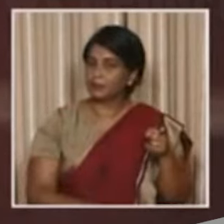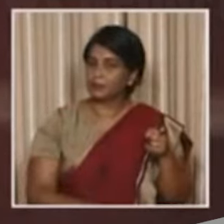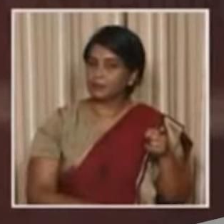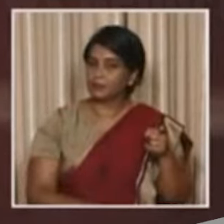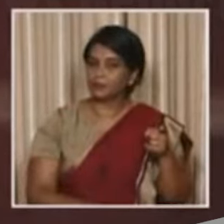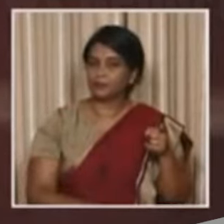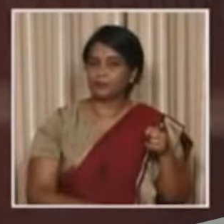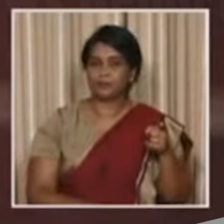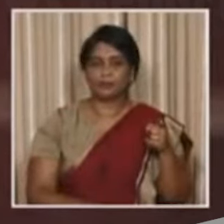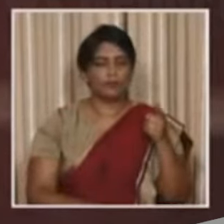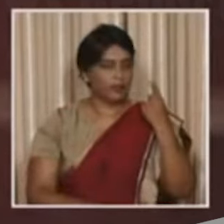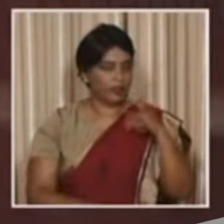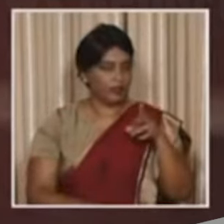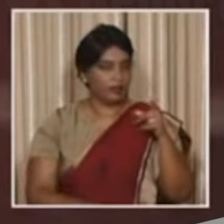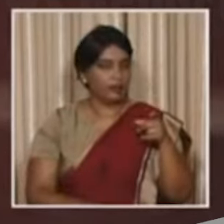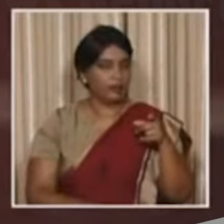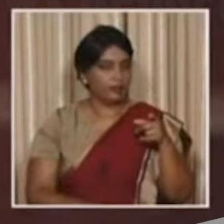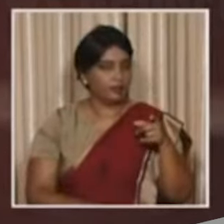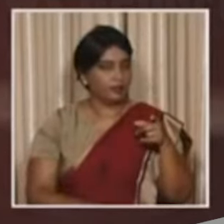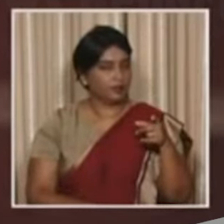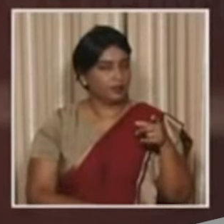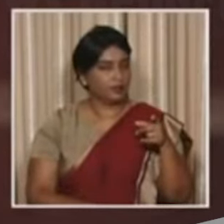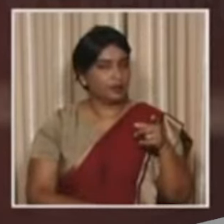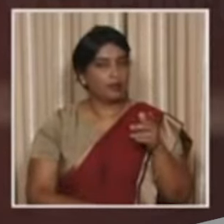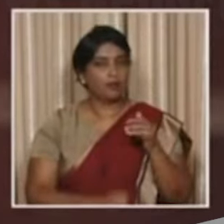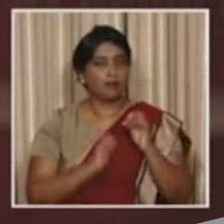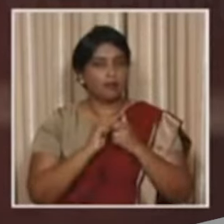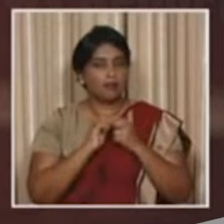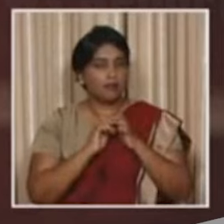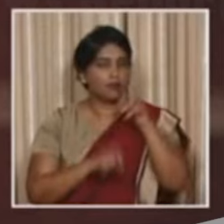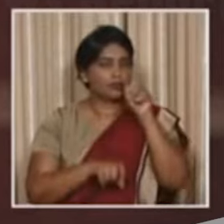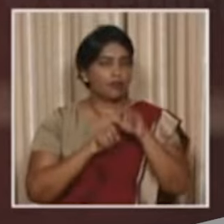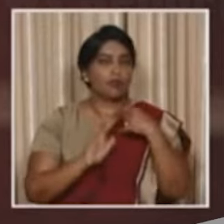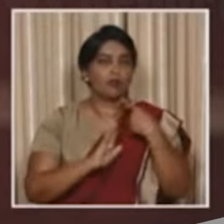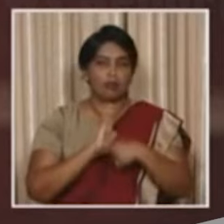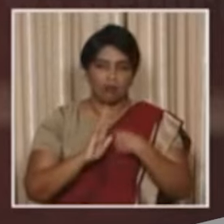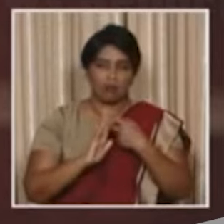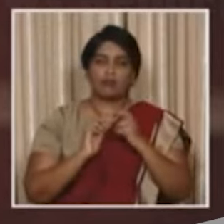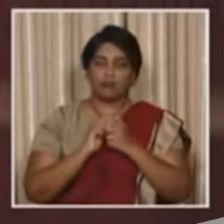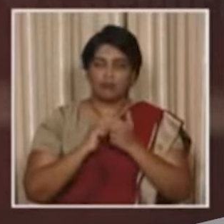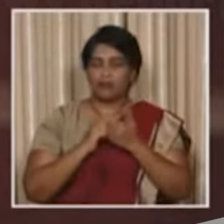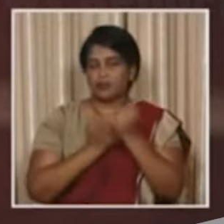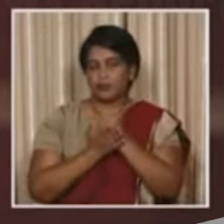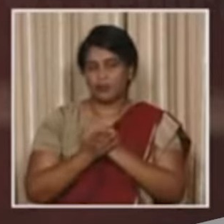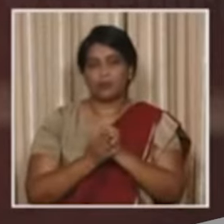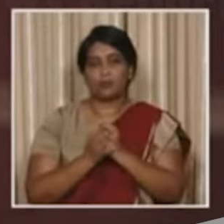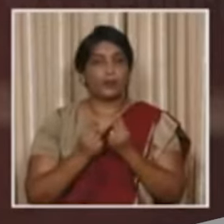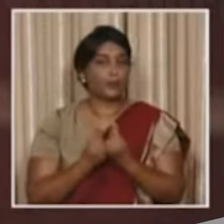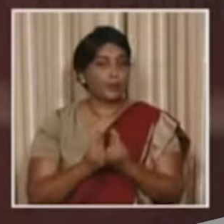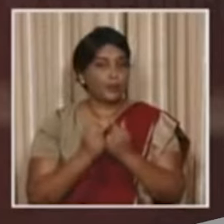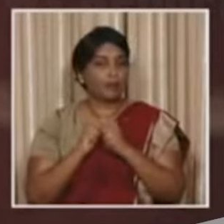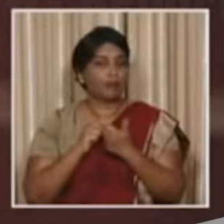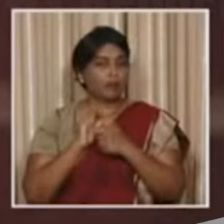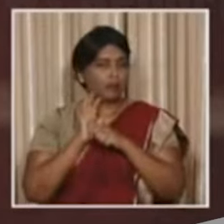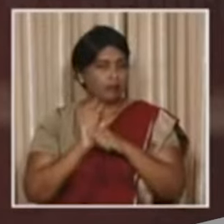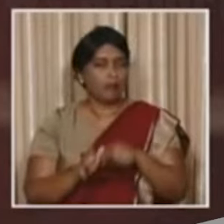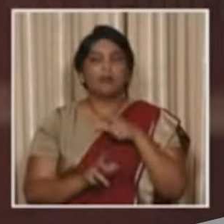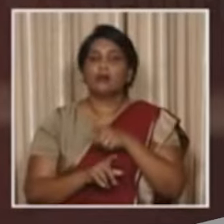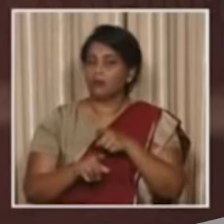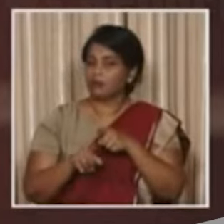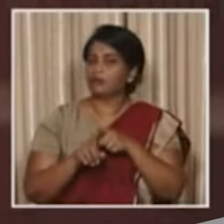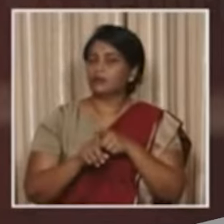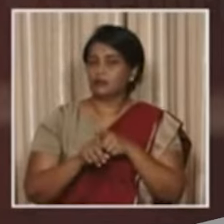ඒ ප්‍රහාරය නිසා වින්දිතයන් කවුද කියලා රටම වින්දිතයෝ තමයි නමුත් ඉමීඩියට් වික්ටිම්ස් කියන එක